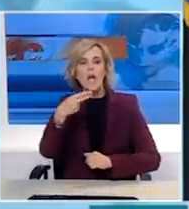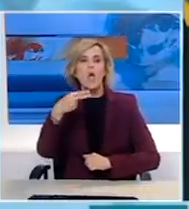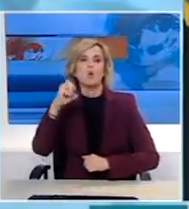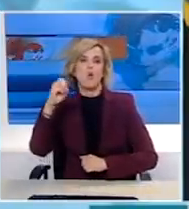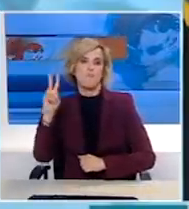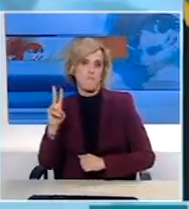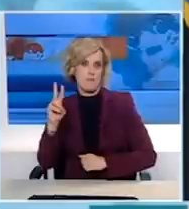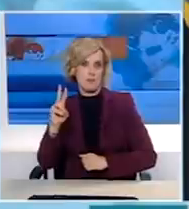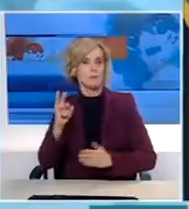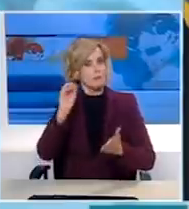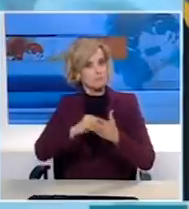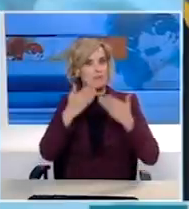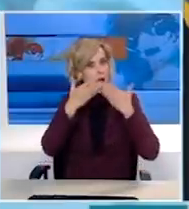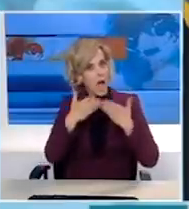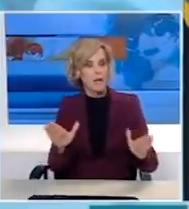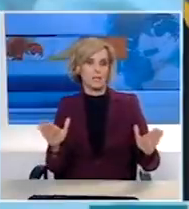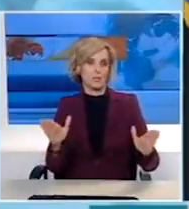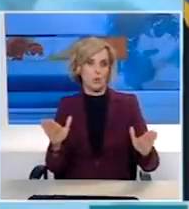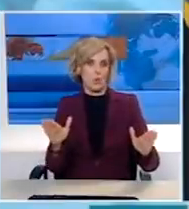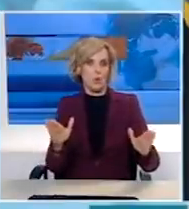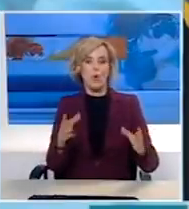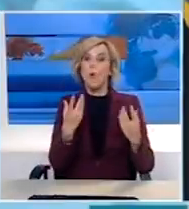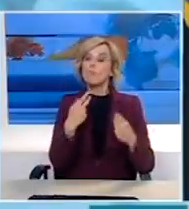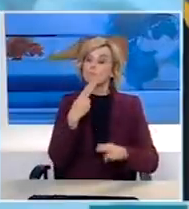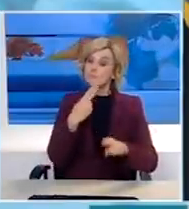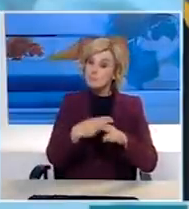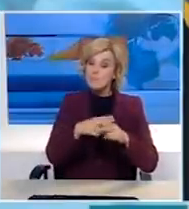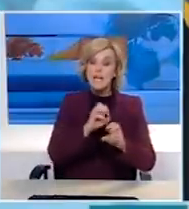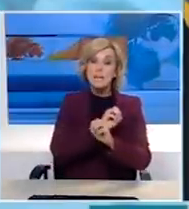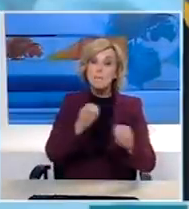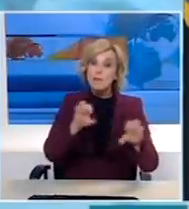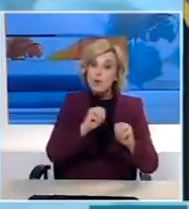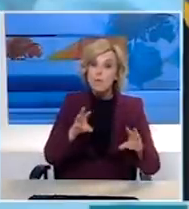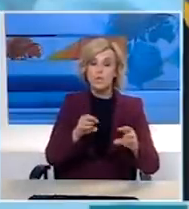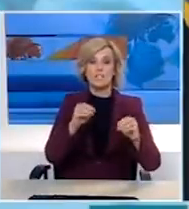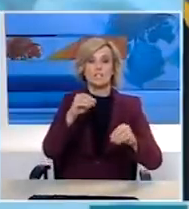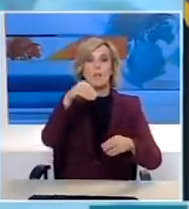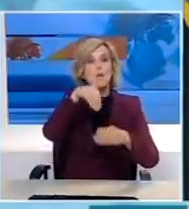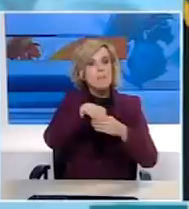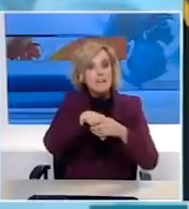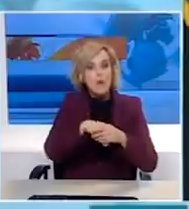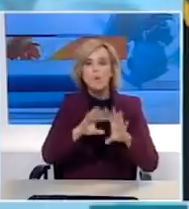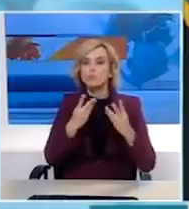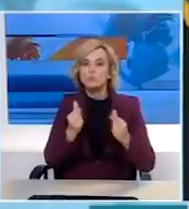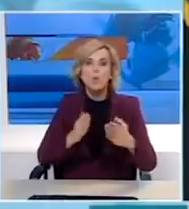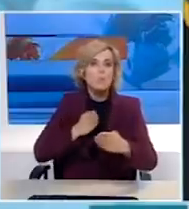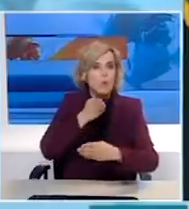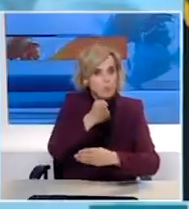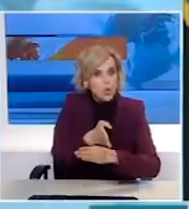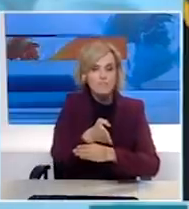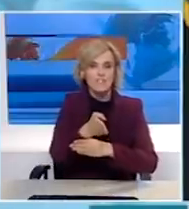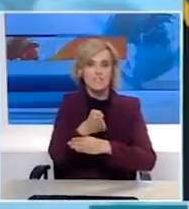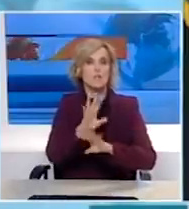σπίτι.gov.gr που σε λίγες ώρες θα λειτουργήσει, θα παρέχονται χρήσιμες πληροφορίες για τη δομή, το περιεχόμενο, την πρόσβαση και τη λειτουργία